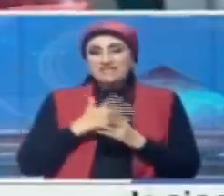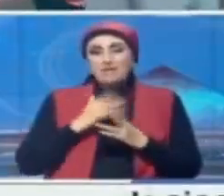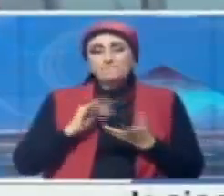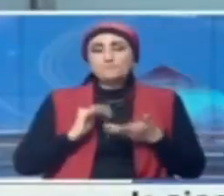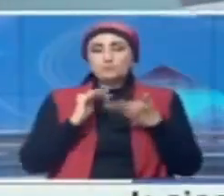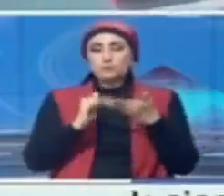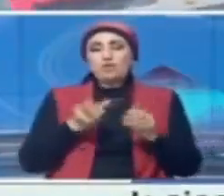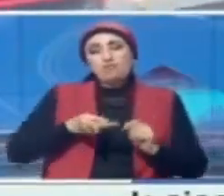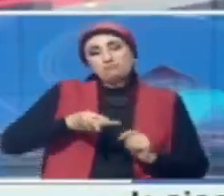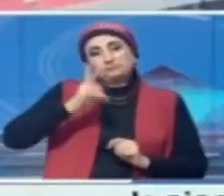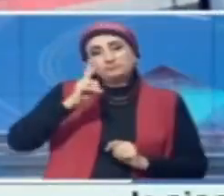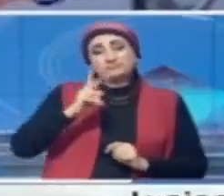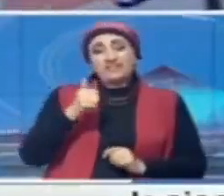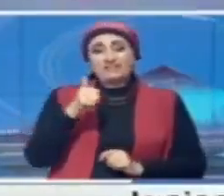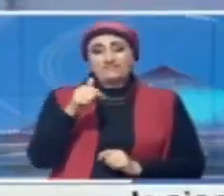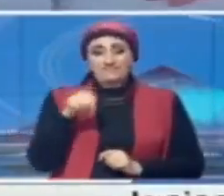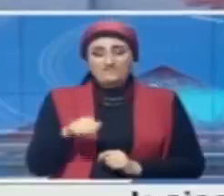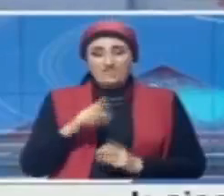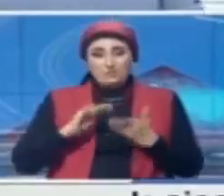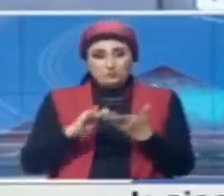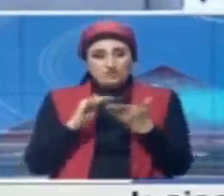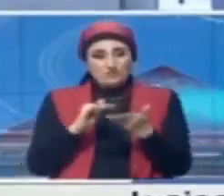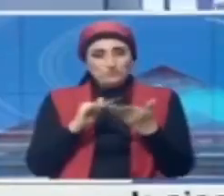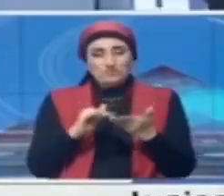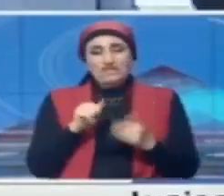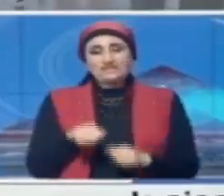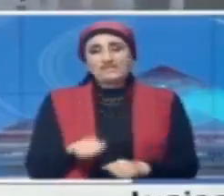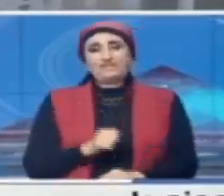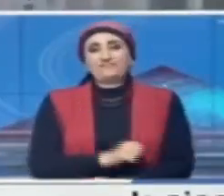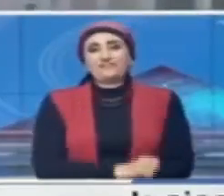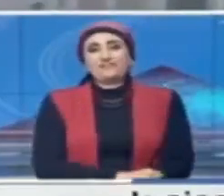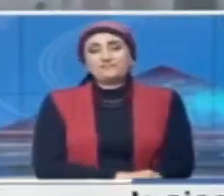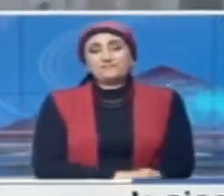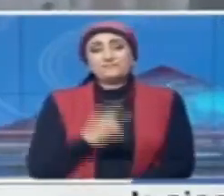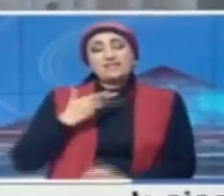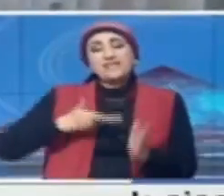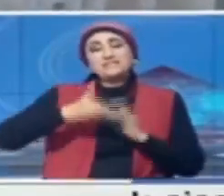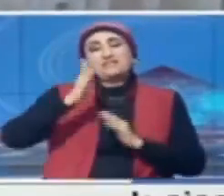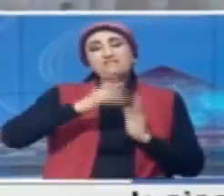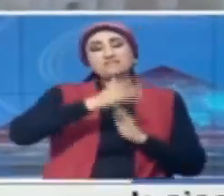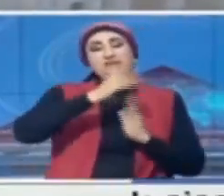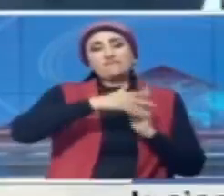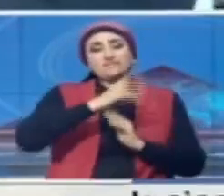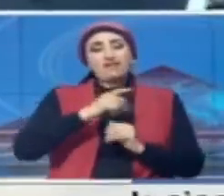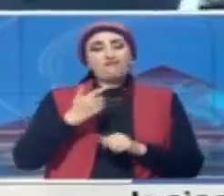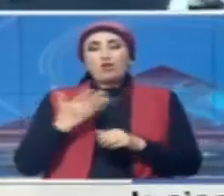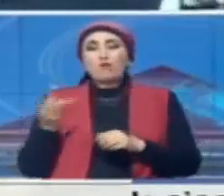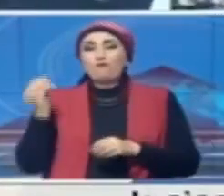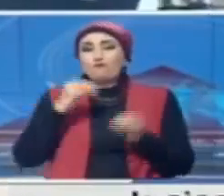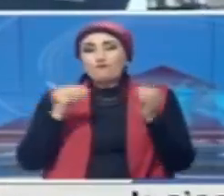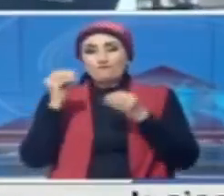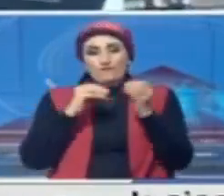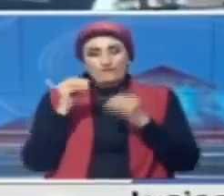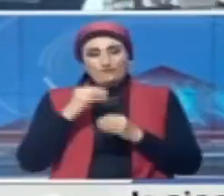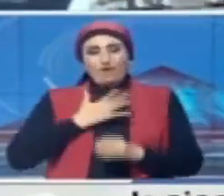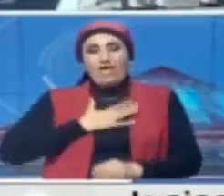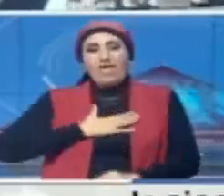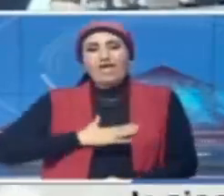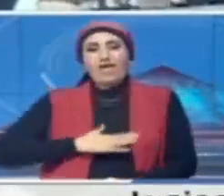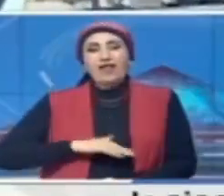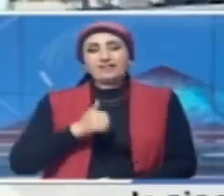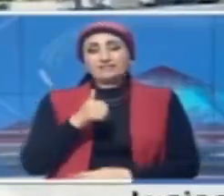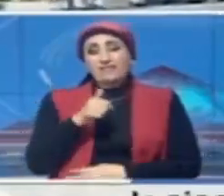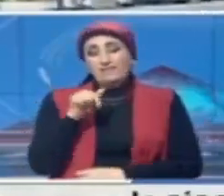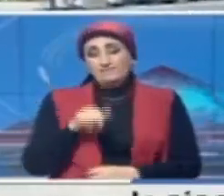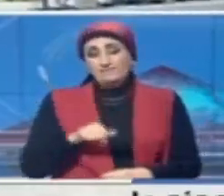نوعية كبيرة في مستوى الخدمة المقدمة لجمهور المسافرين ولتوفير المزيد من عوامل الأمان.